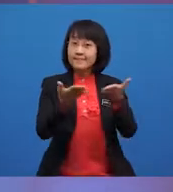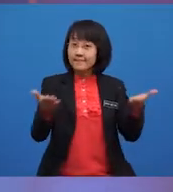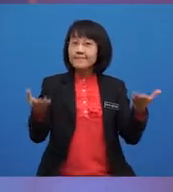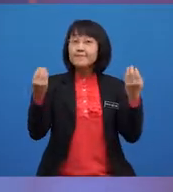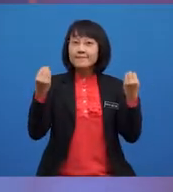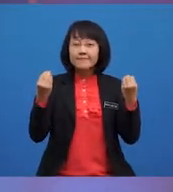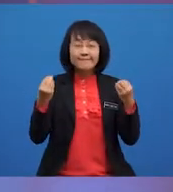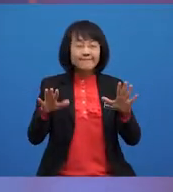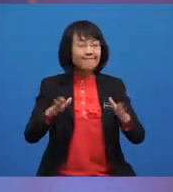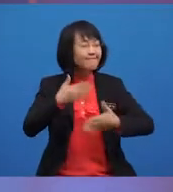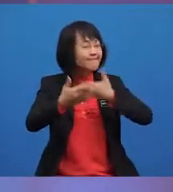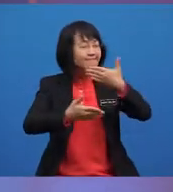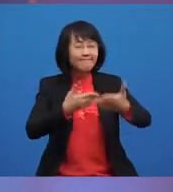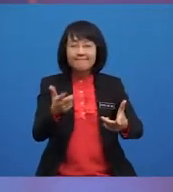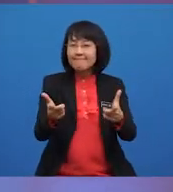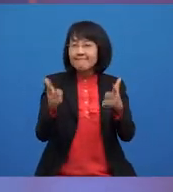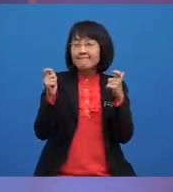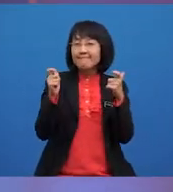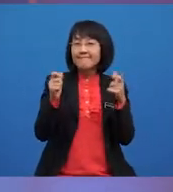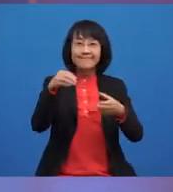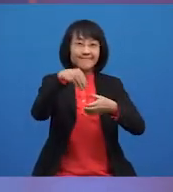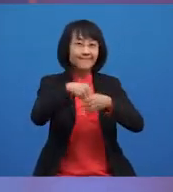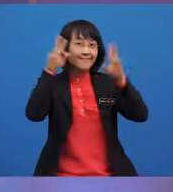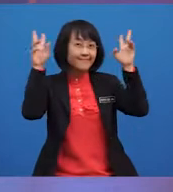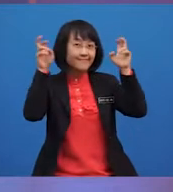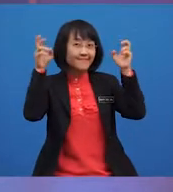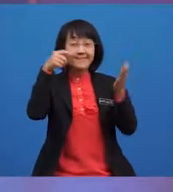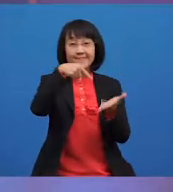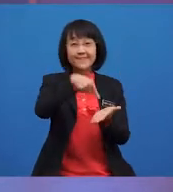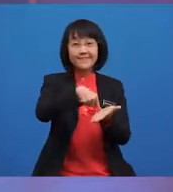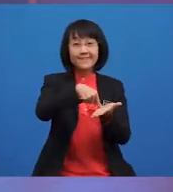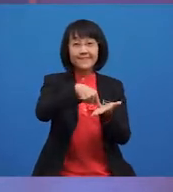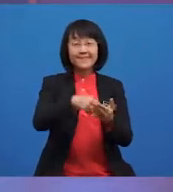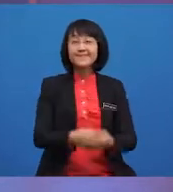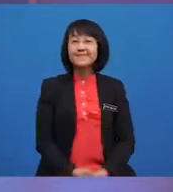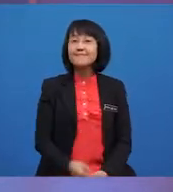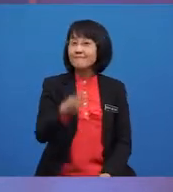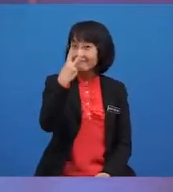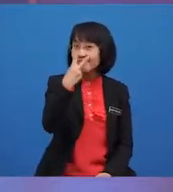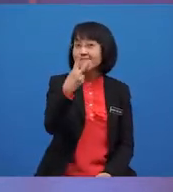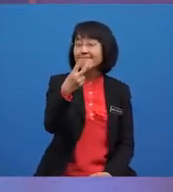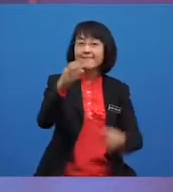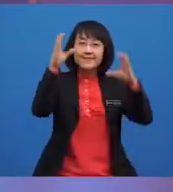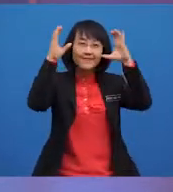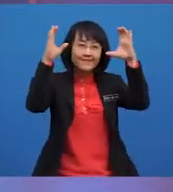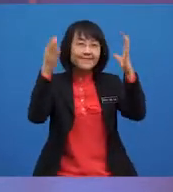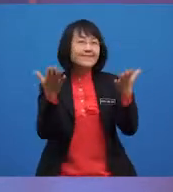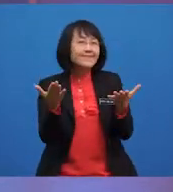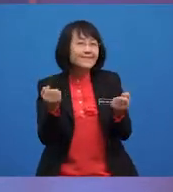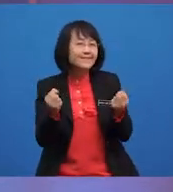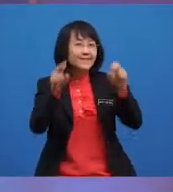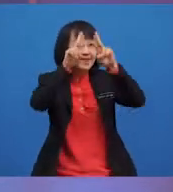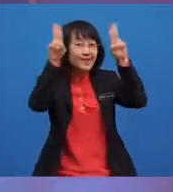Kamu sudah semakin pantas dalam tajuk ini. Nampaknya cikgu